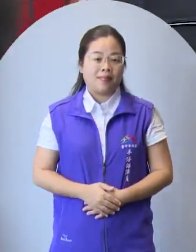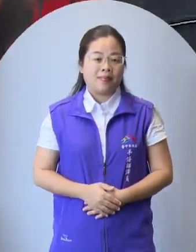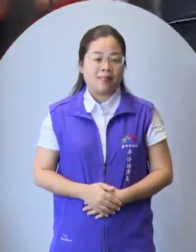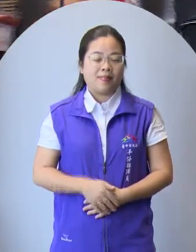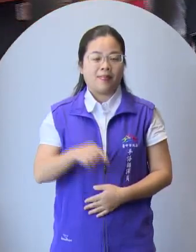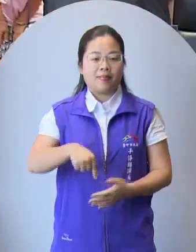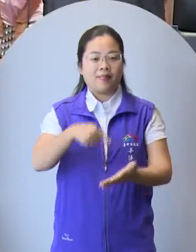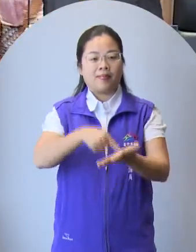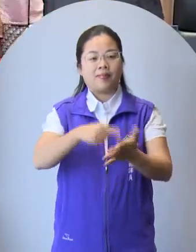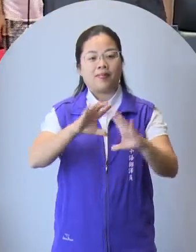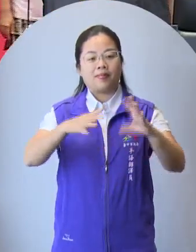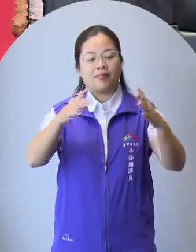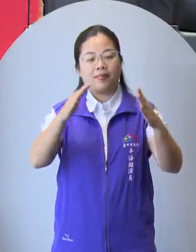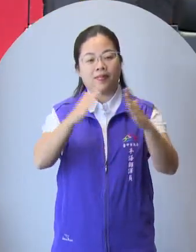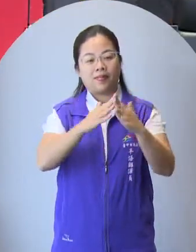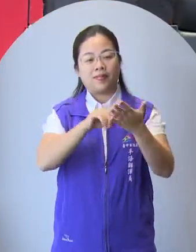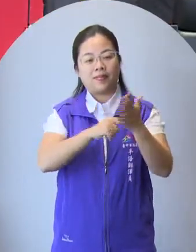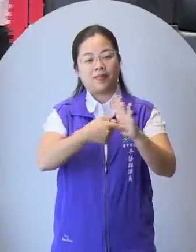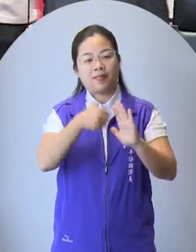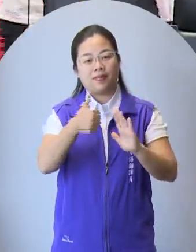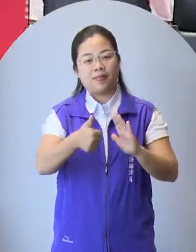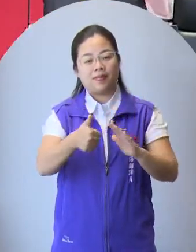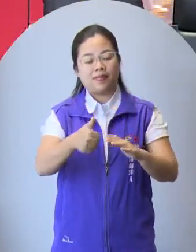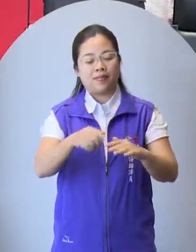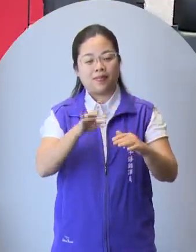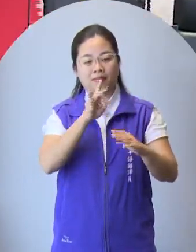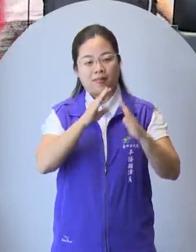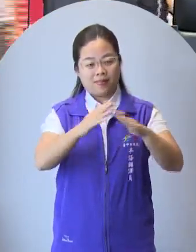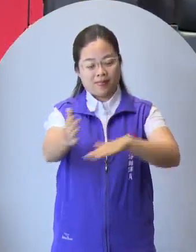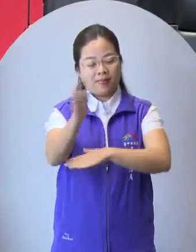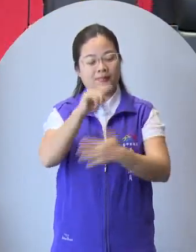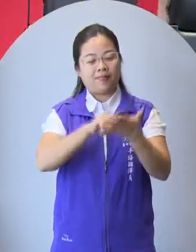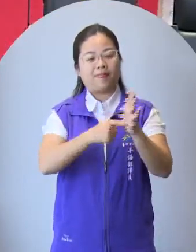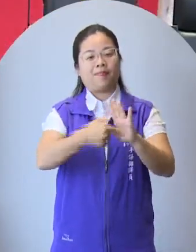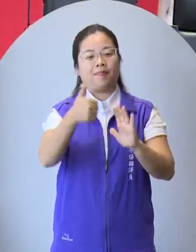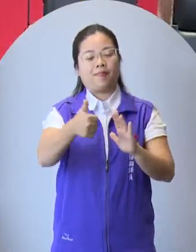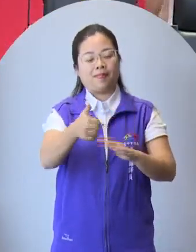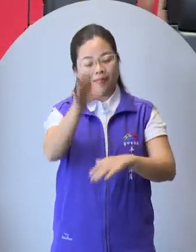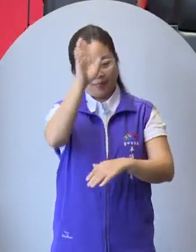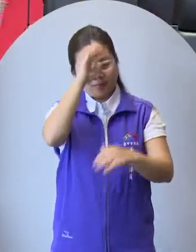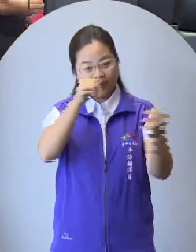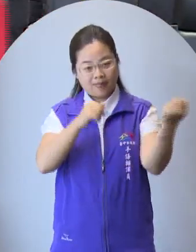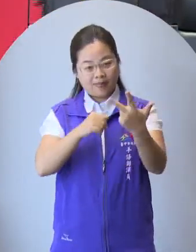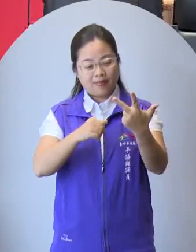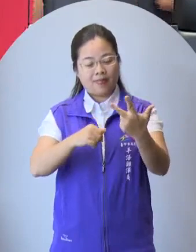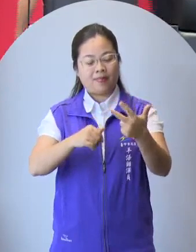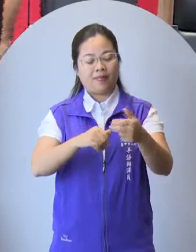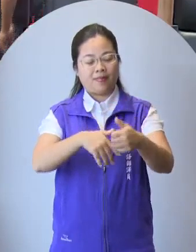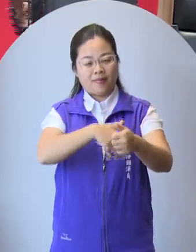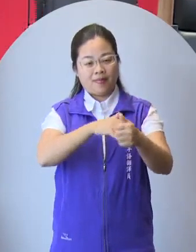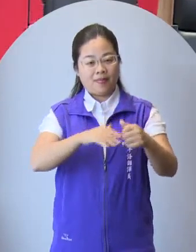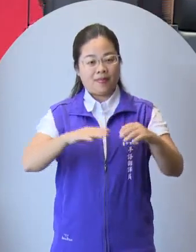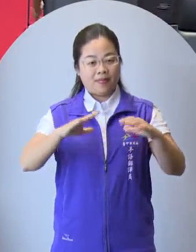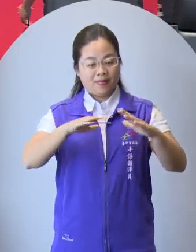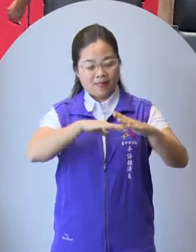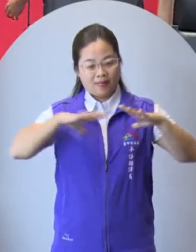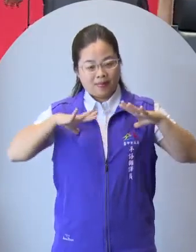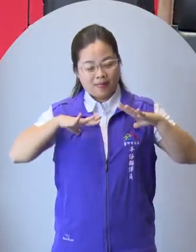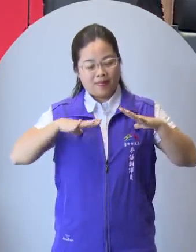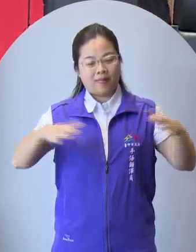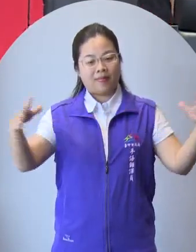本次国家卓越建设奖，本府表现非常亮眼，请7位获奖机关首长一同上台与市长合